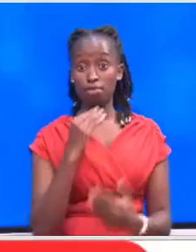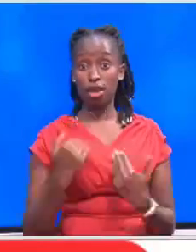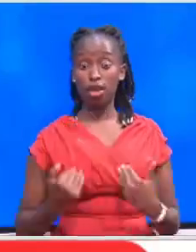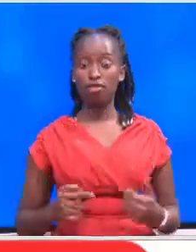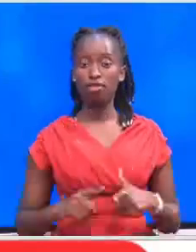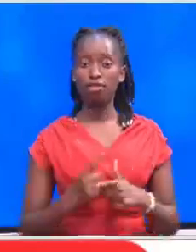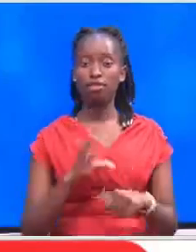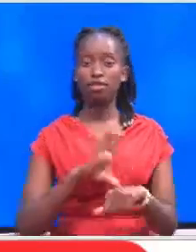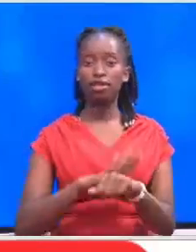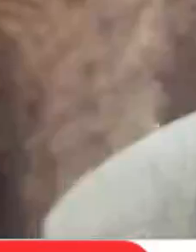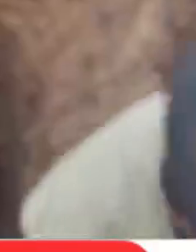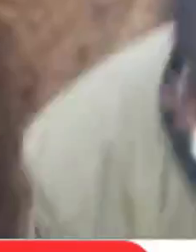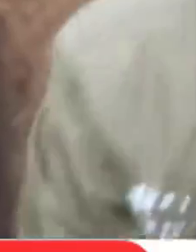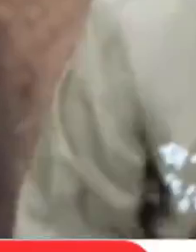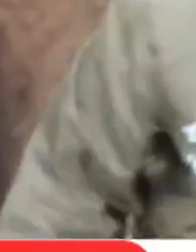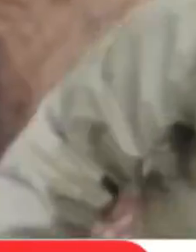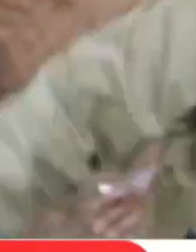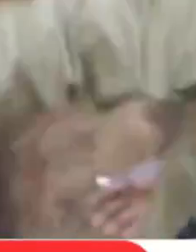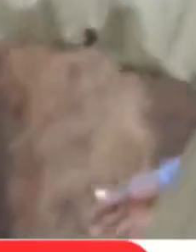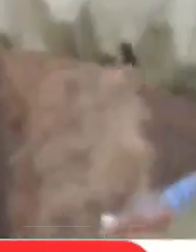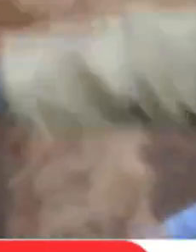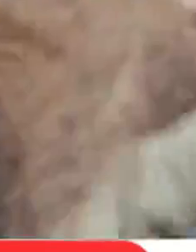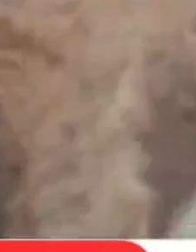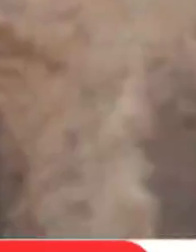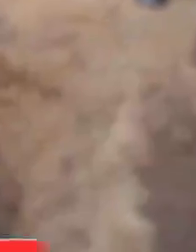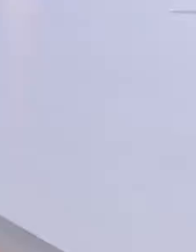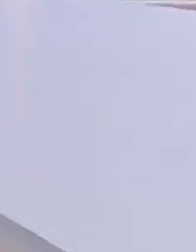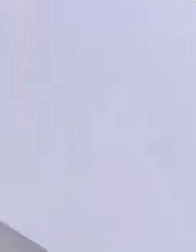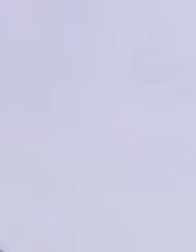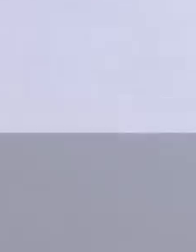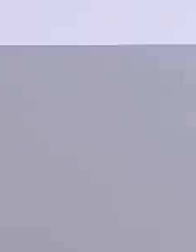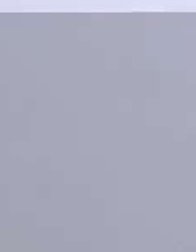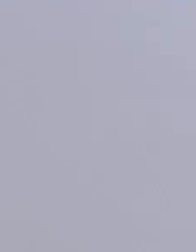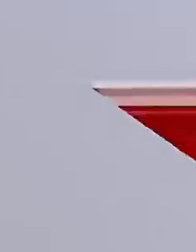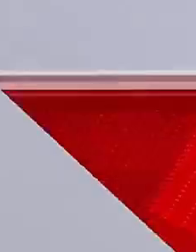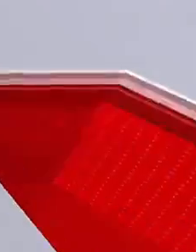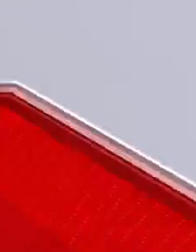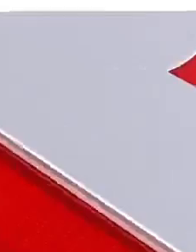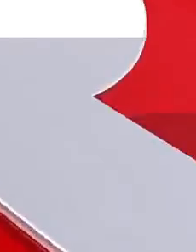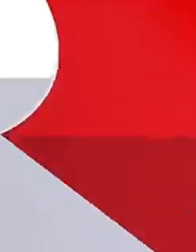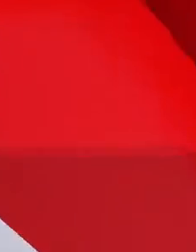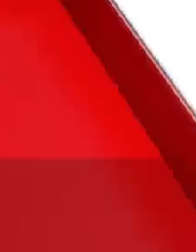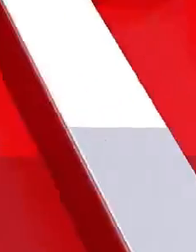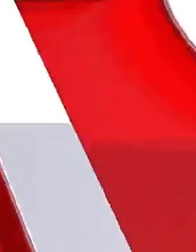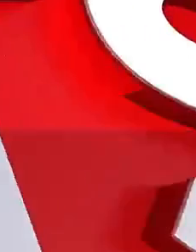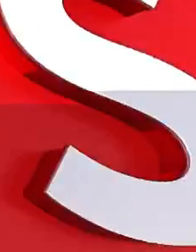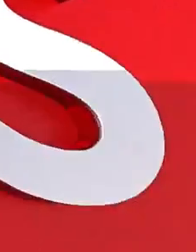usaidizi wowote. Elizabeth Atieno, TV 47.